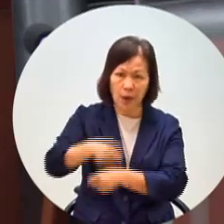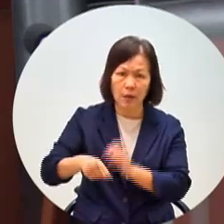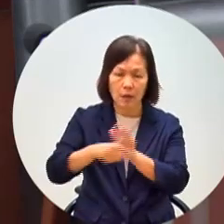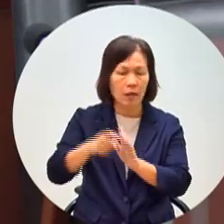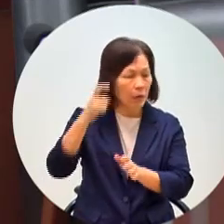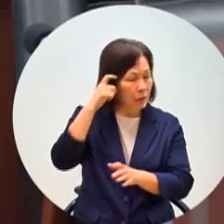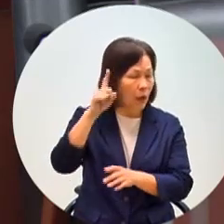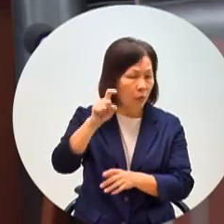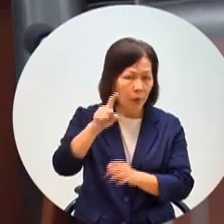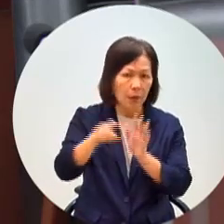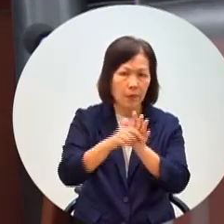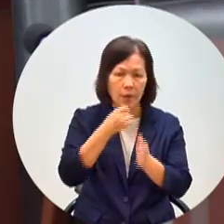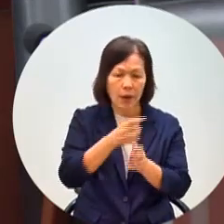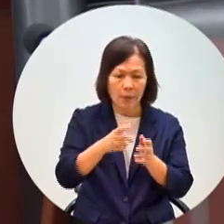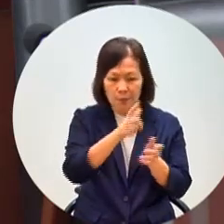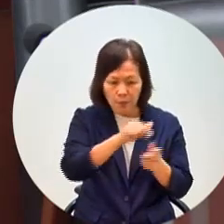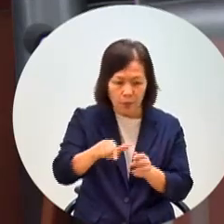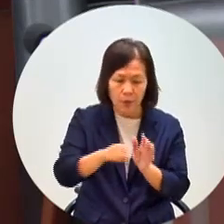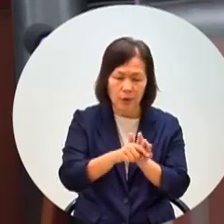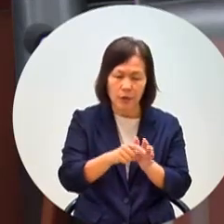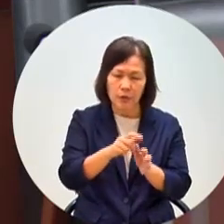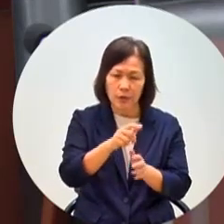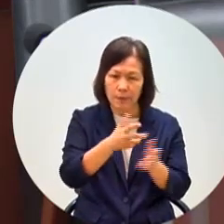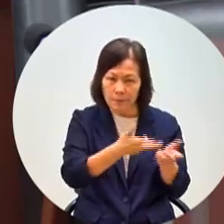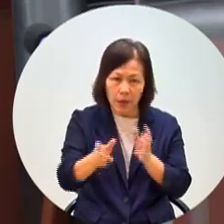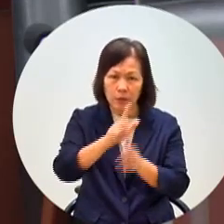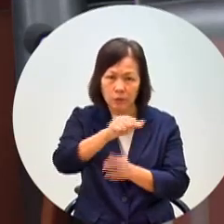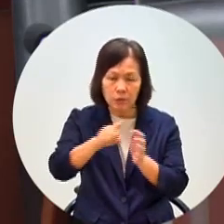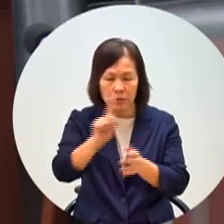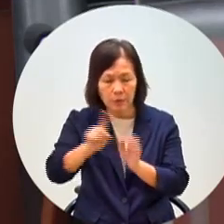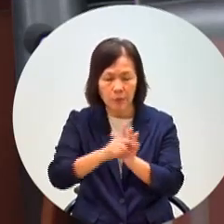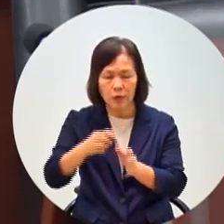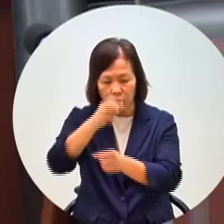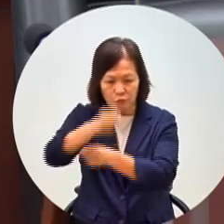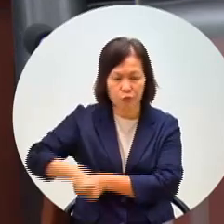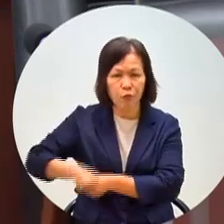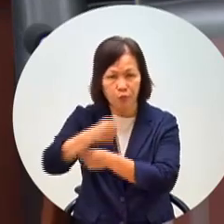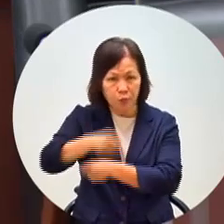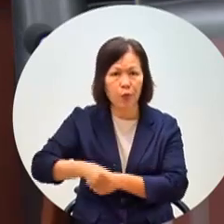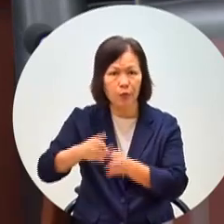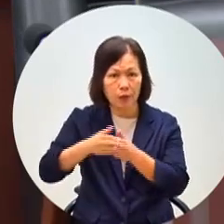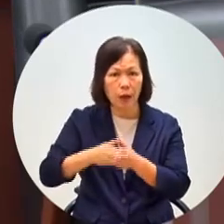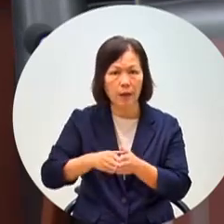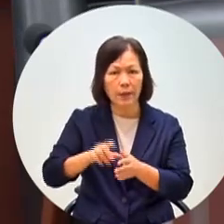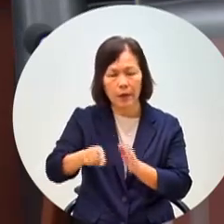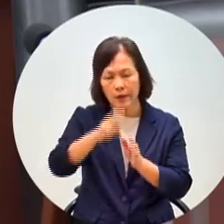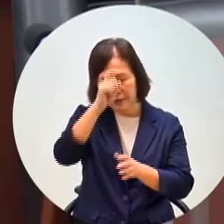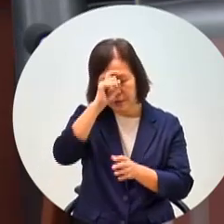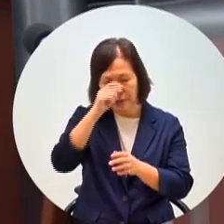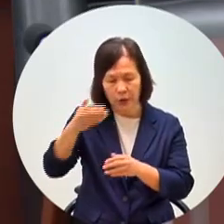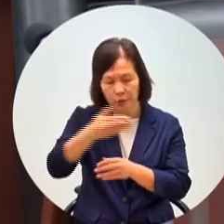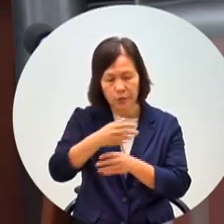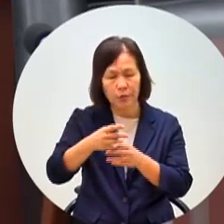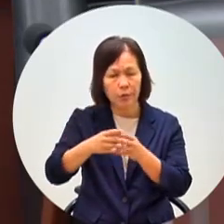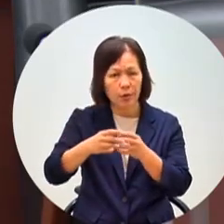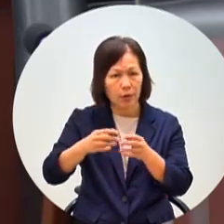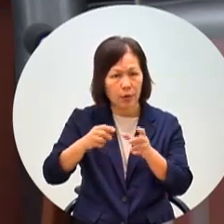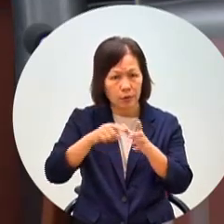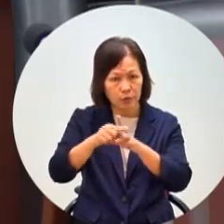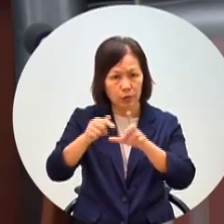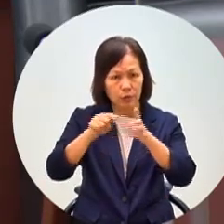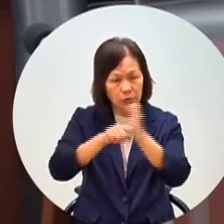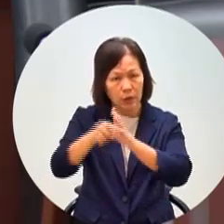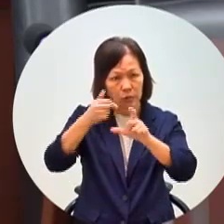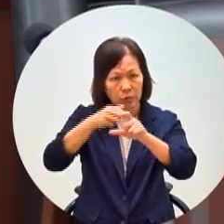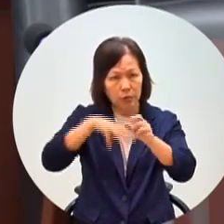到，一般起寮、搬渔货都要用竹筏。我们也希望说现在这个在那个渔业专区里面是不是可以针对这